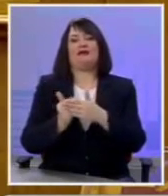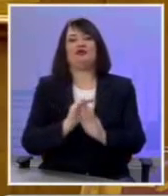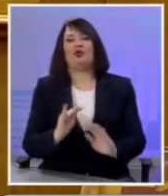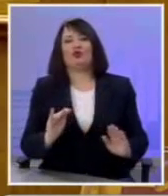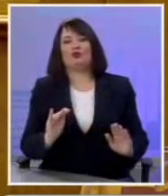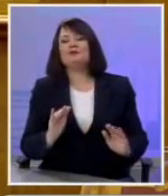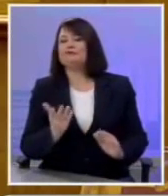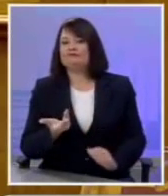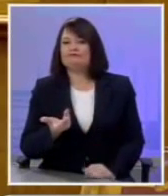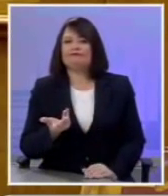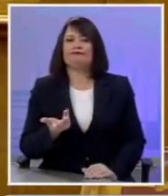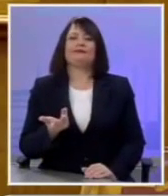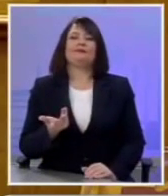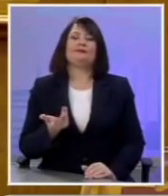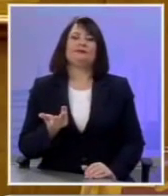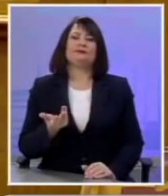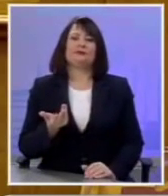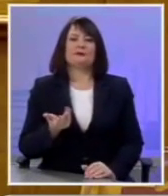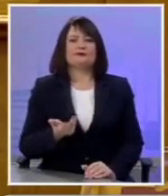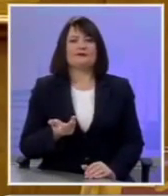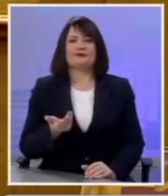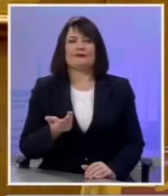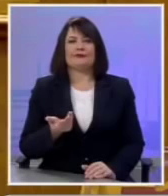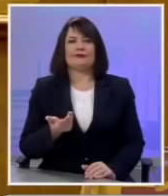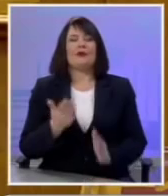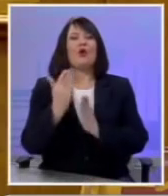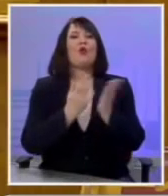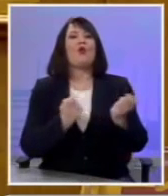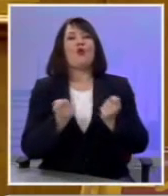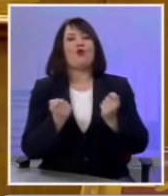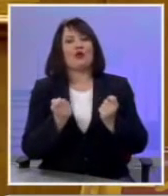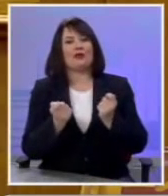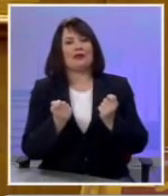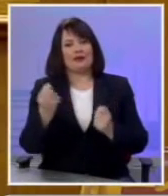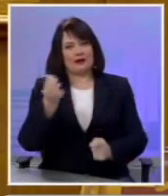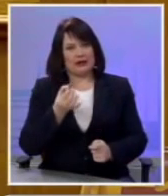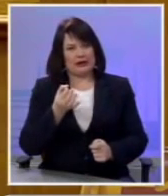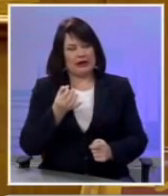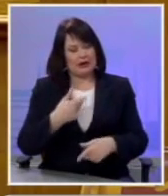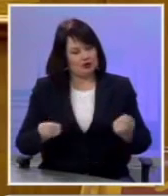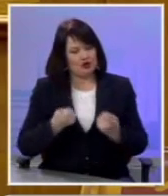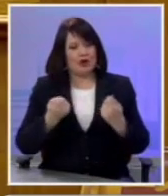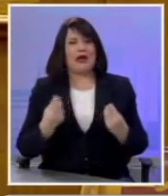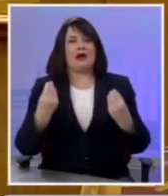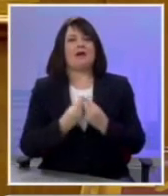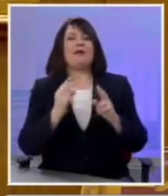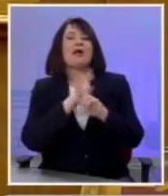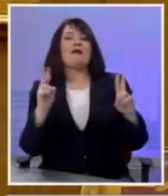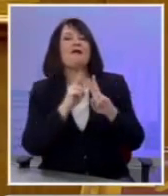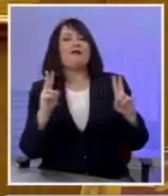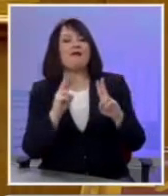με βάση την οδηγία που τίθεται σε εφαρμογή για την εξυγίαση των